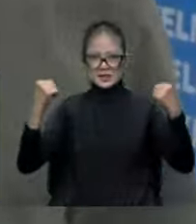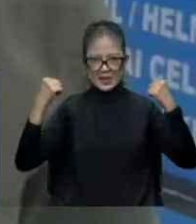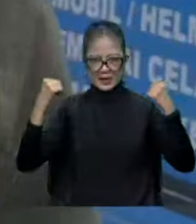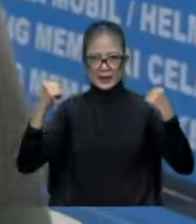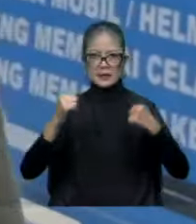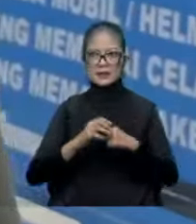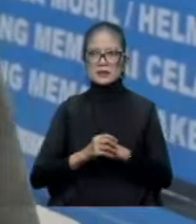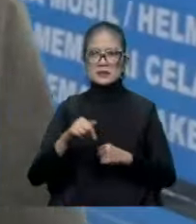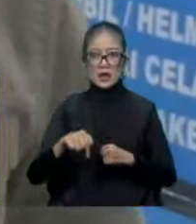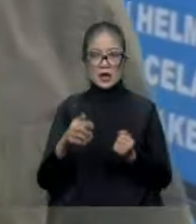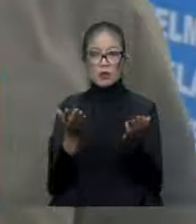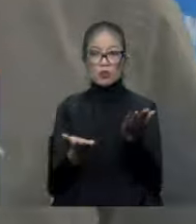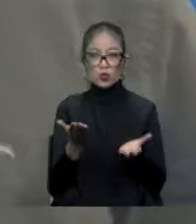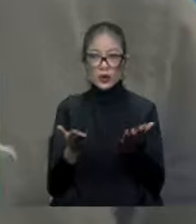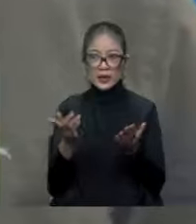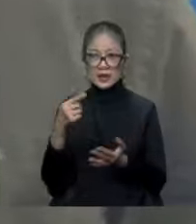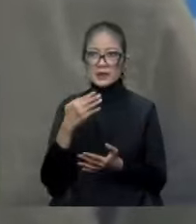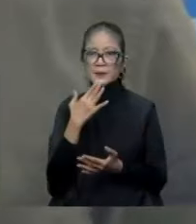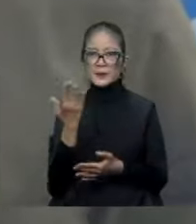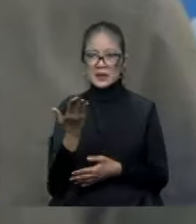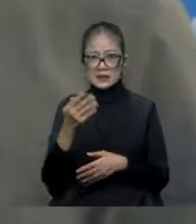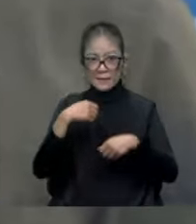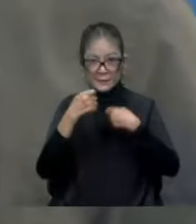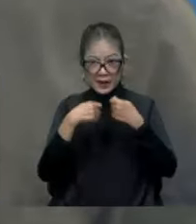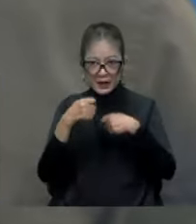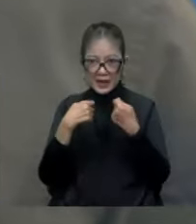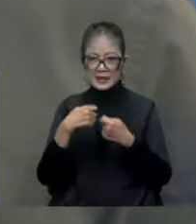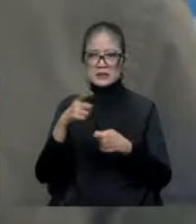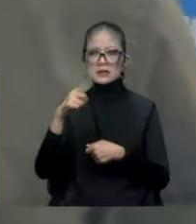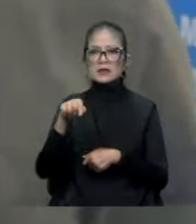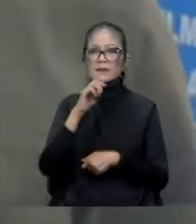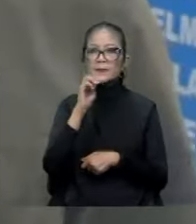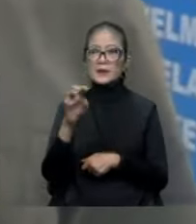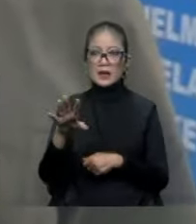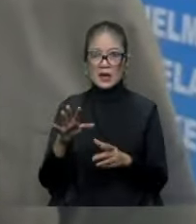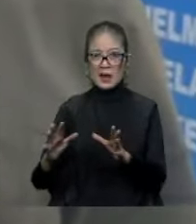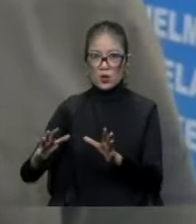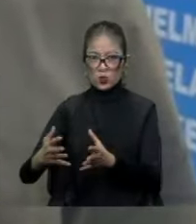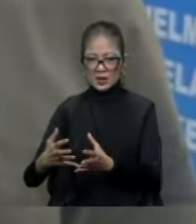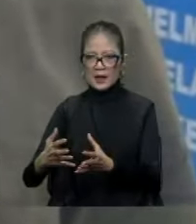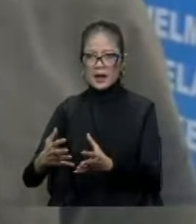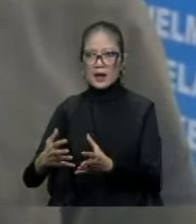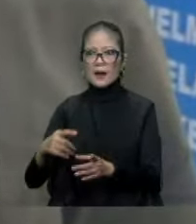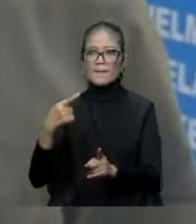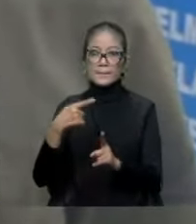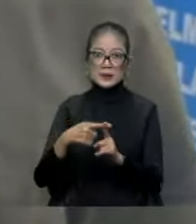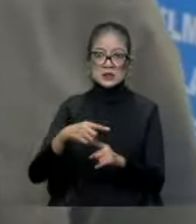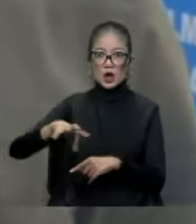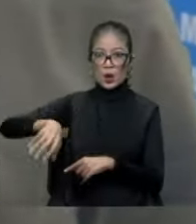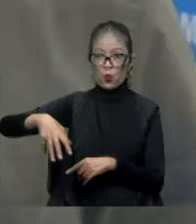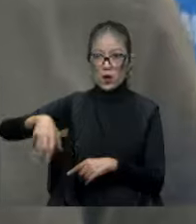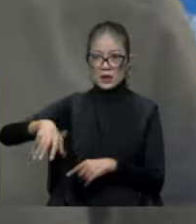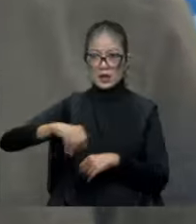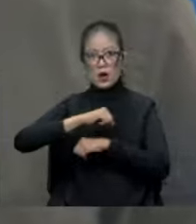mungkin dari pola makan, ya, kita menyampaikan ke anggota, ya, termasuk olahraga rutin, ya,